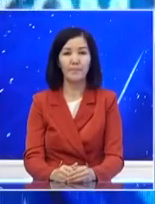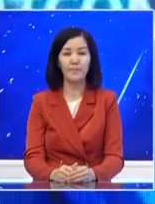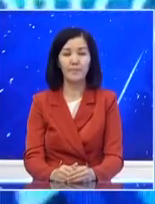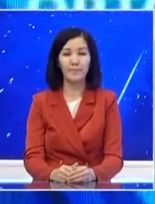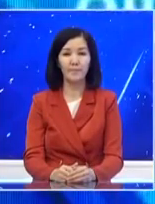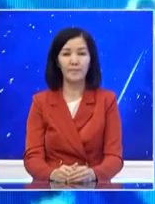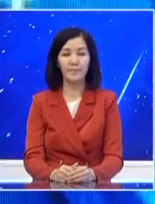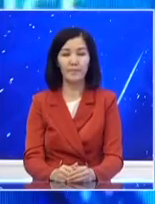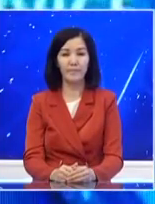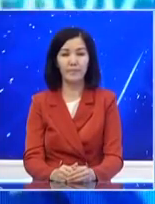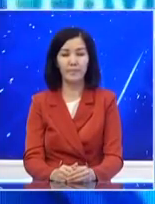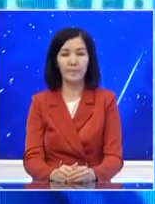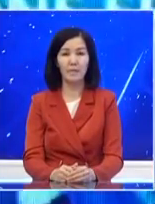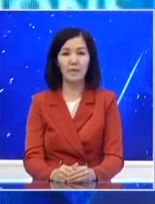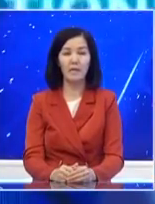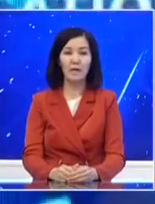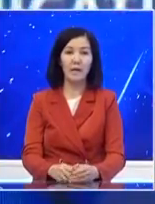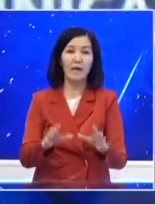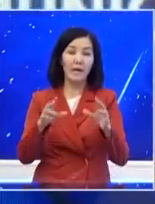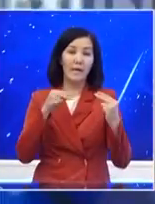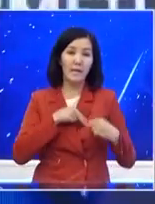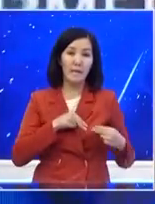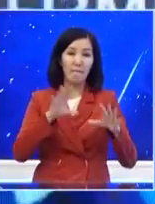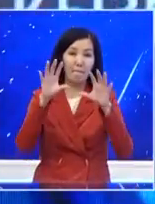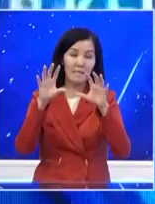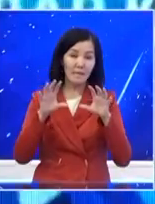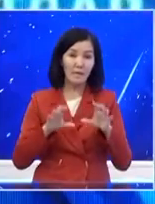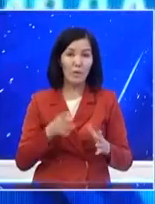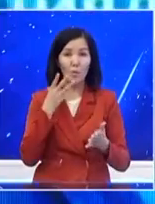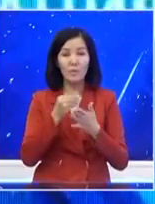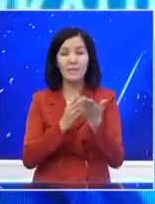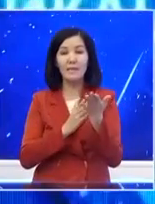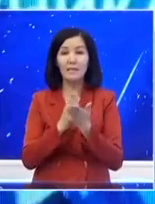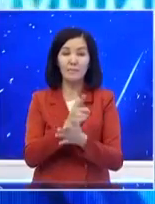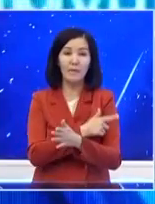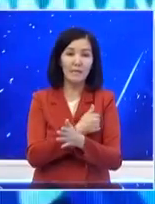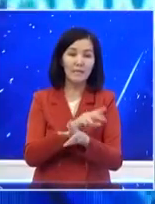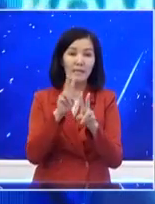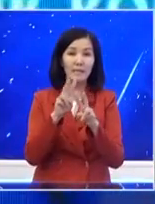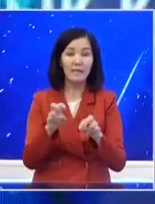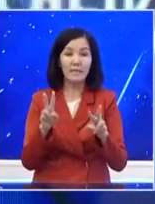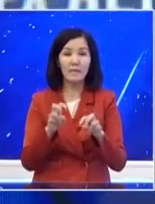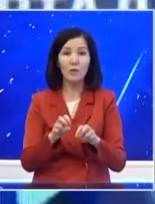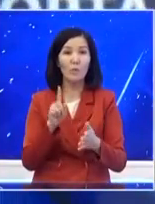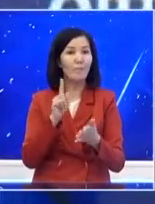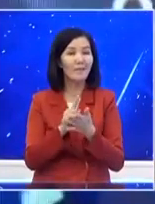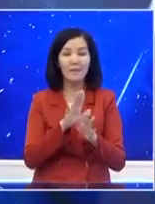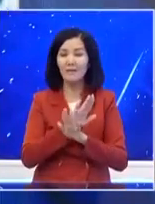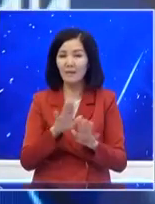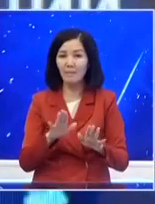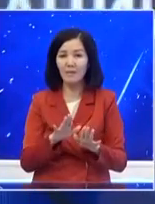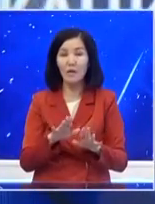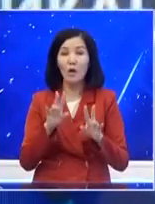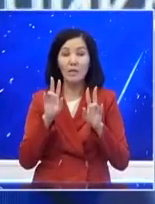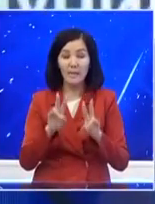Работодатели просят, требуют, чтобы работать. Еңбек заңнамасына сай қызметкерлер өз есебіне медициналық тексерістен өтуге міндетті емес. Тек